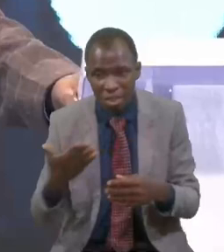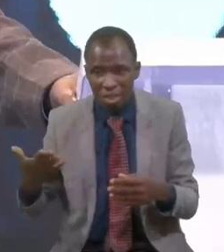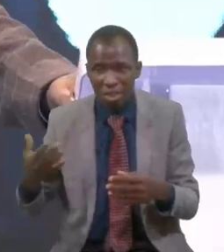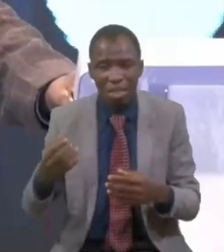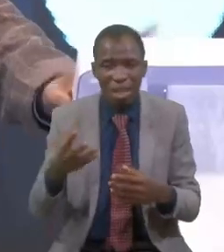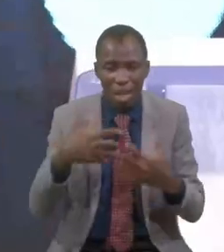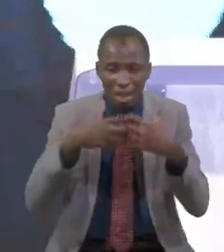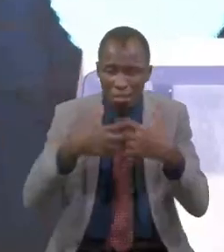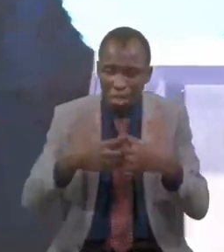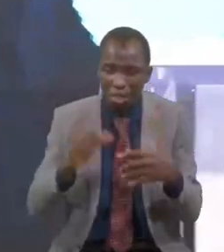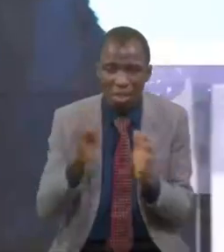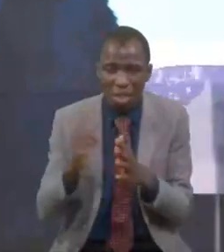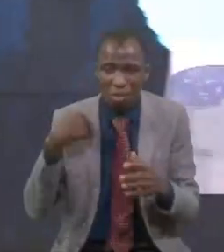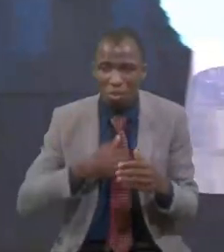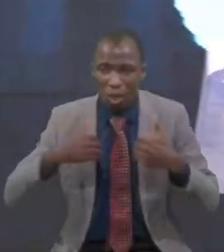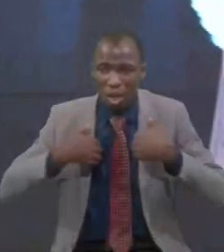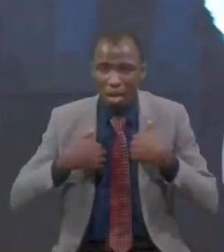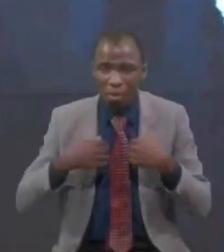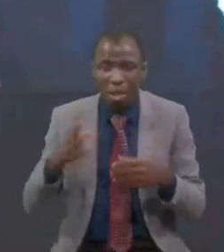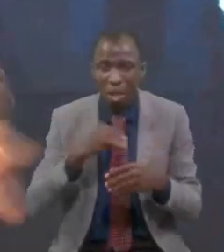de toutes ces